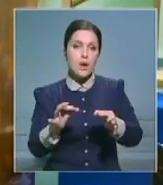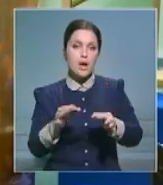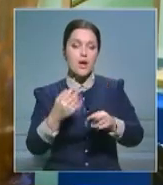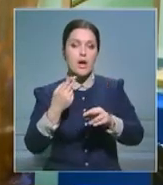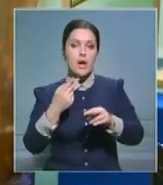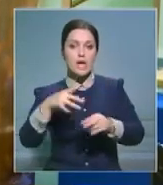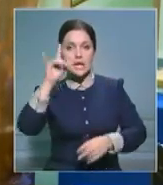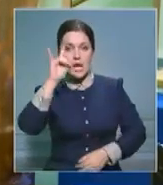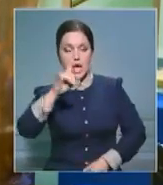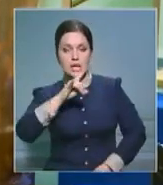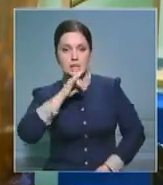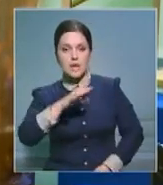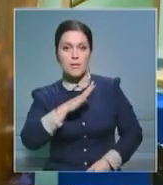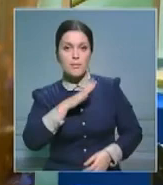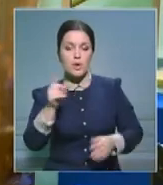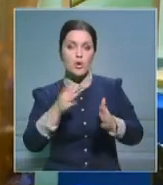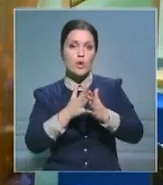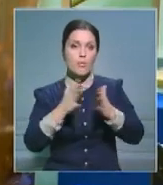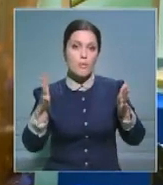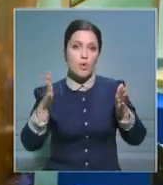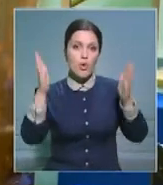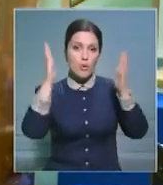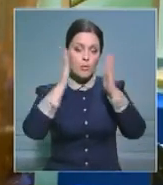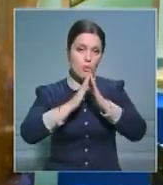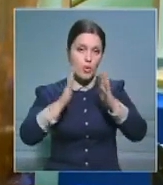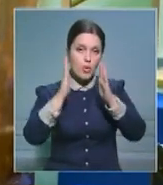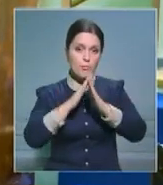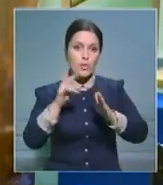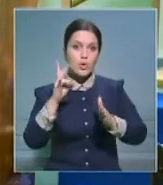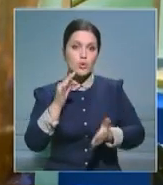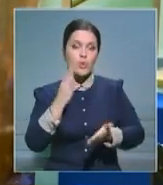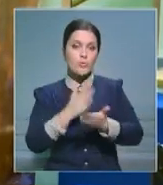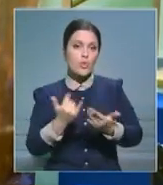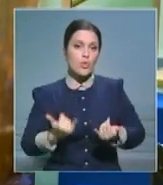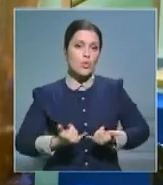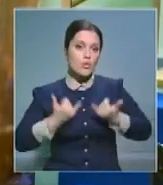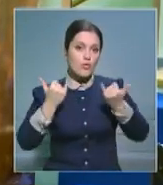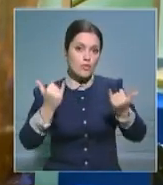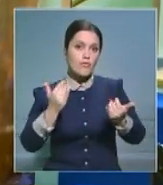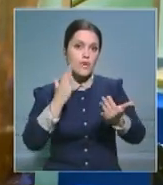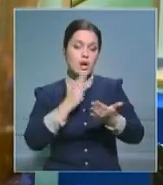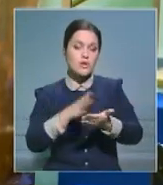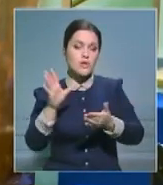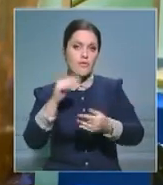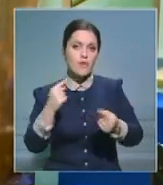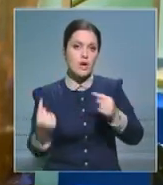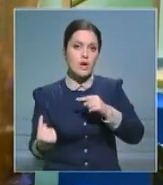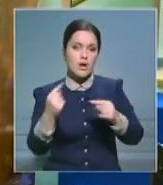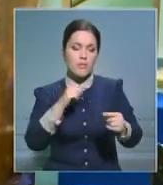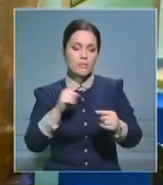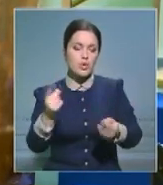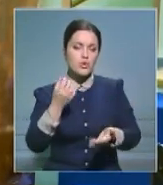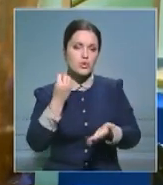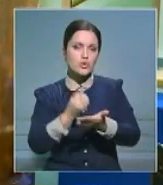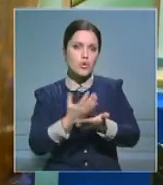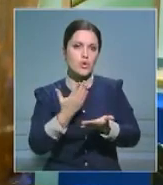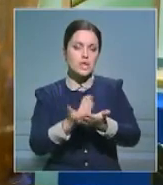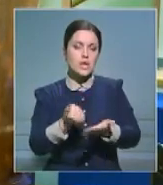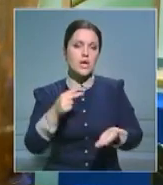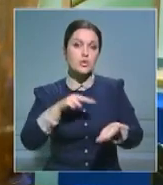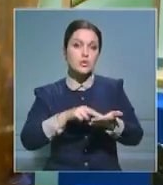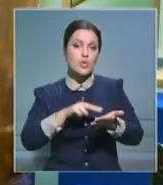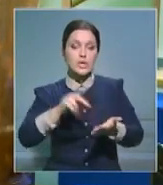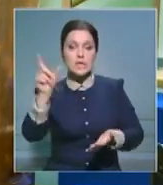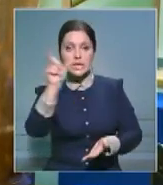способность казахстанцев быть в большинстве своем мусульманами, но иметь и уважать светскую конституцию, дорогого стоит. В Италии и